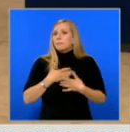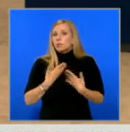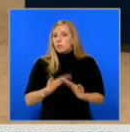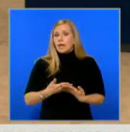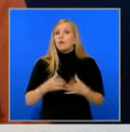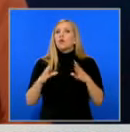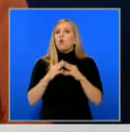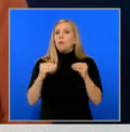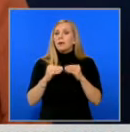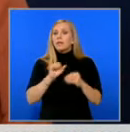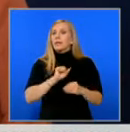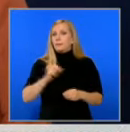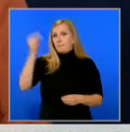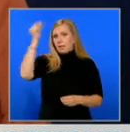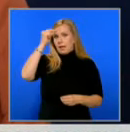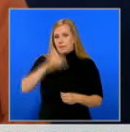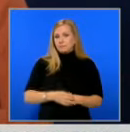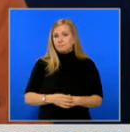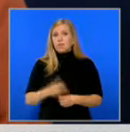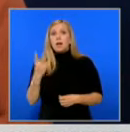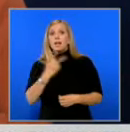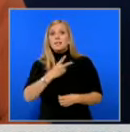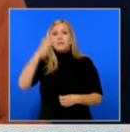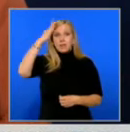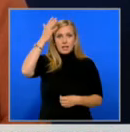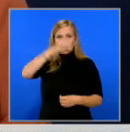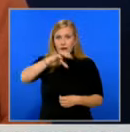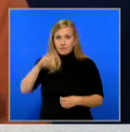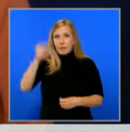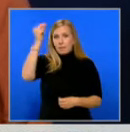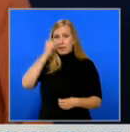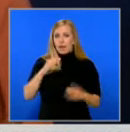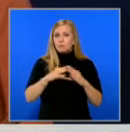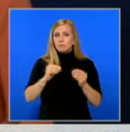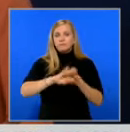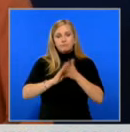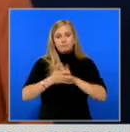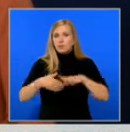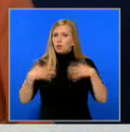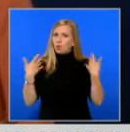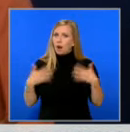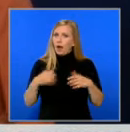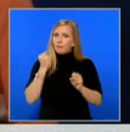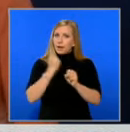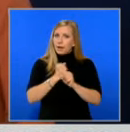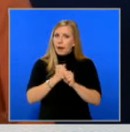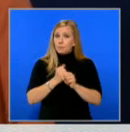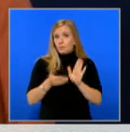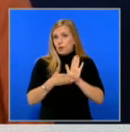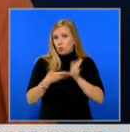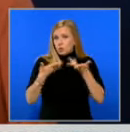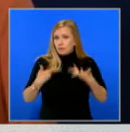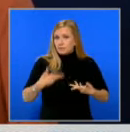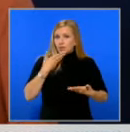румъния и българия българия и румъния свършиха изключителна работа нашият доклад го показа затова отново призовавам